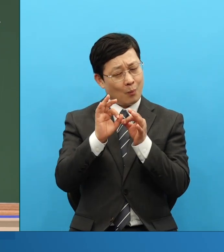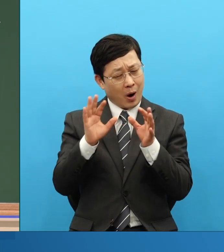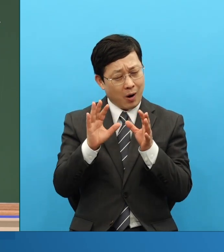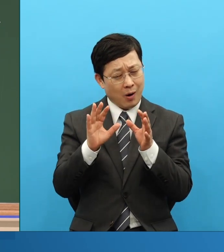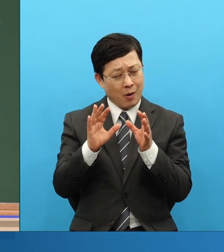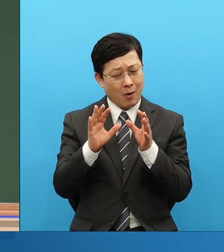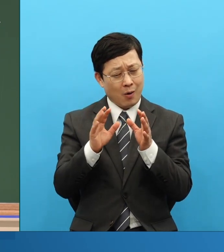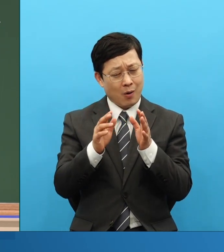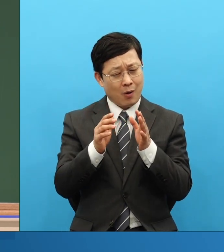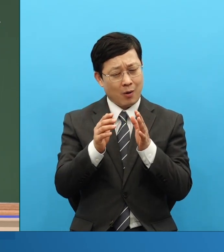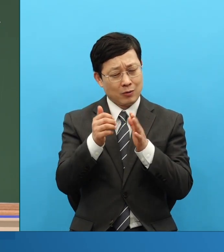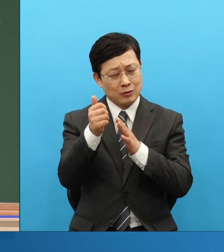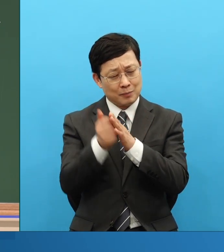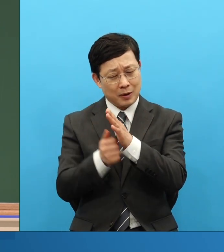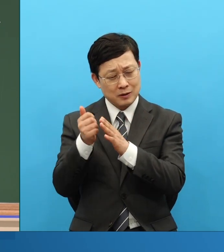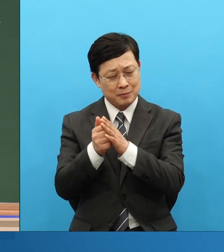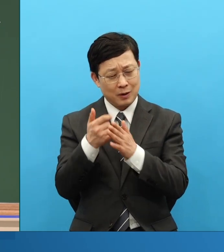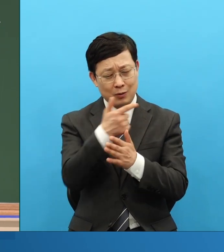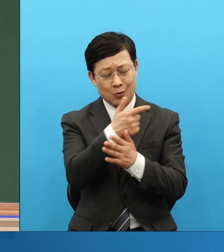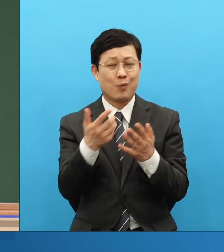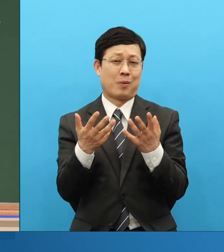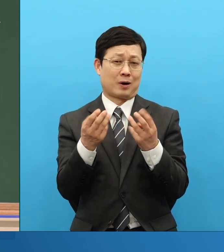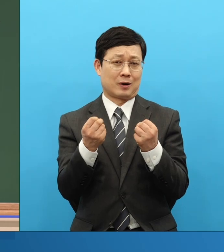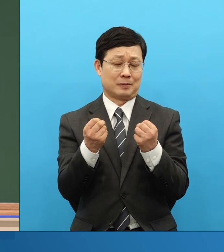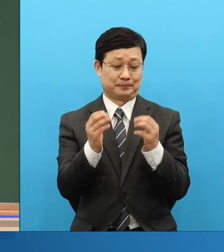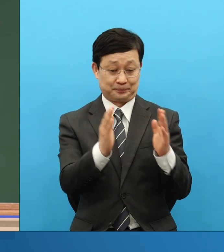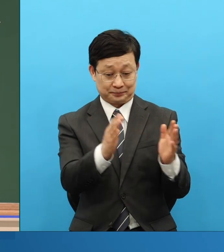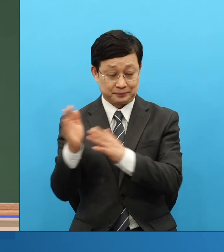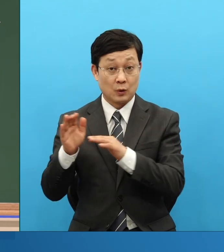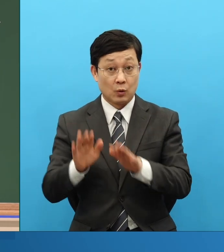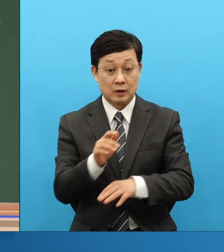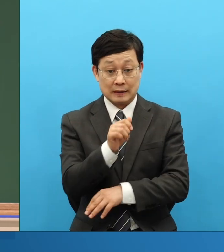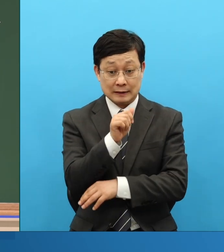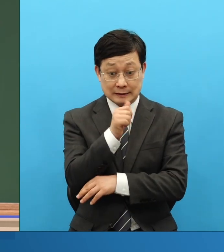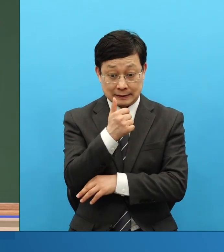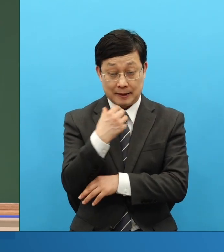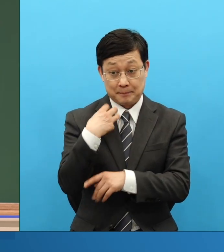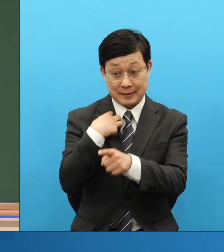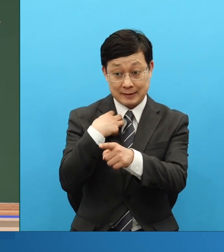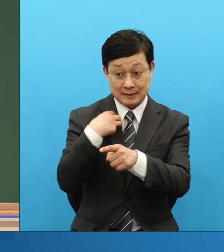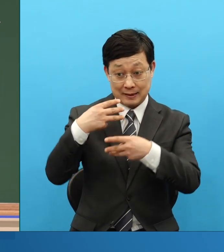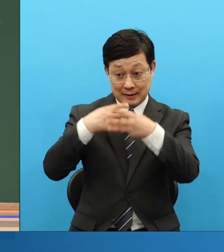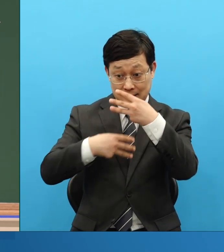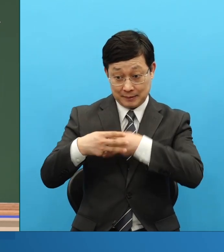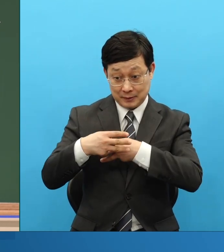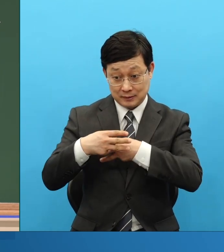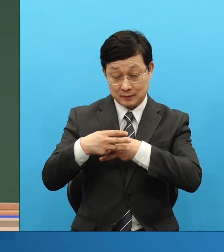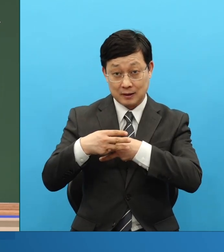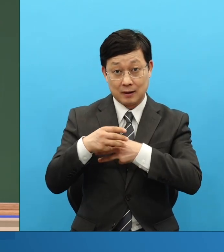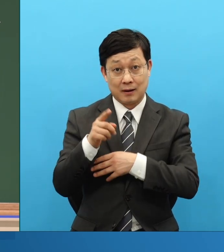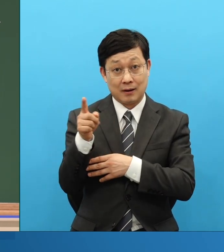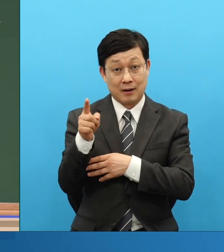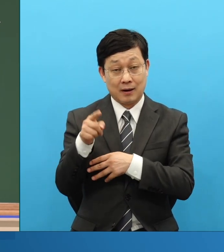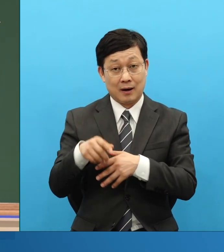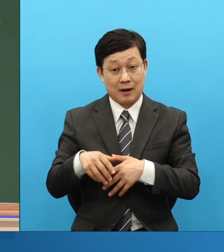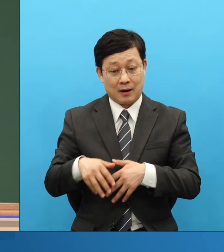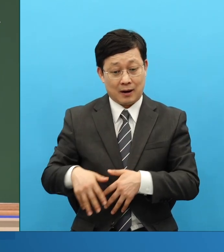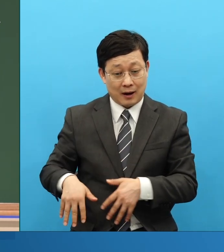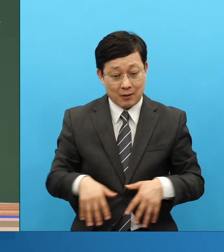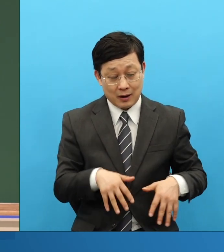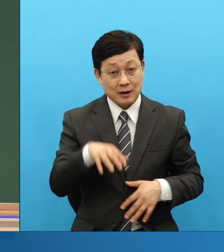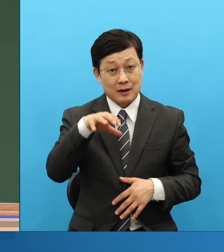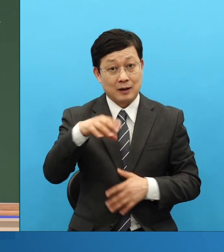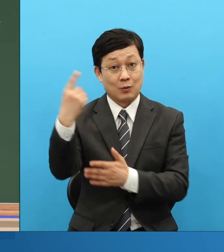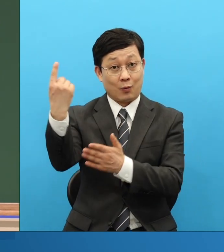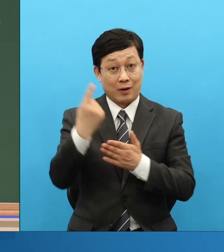lot of people like that. 우리 오늘 그 사회를 맡은 렘넌트는 하와이에서 왔어요. There are remnant who was the presider today. He came